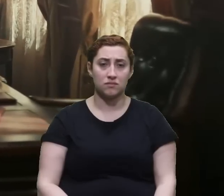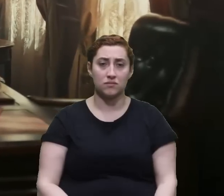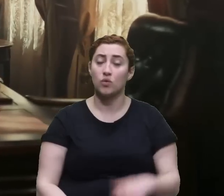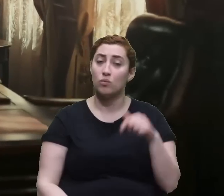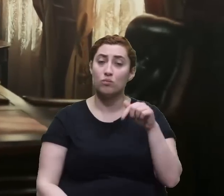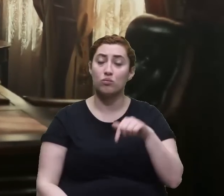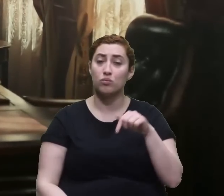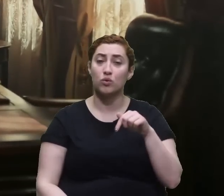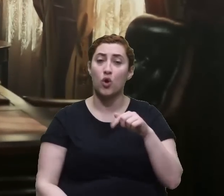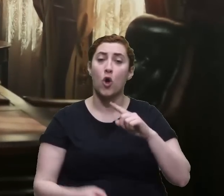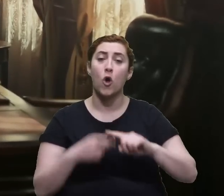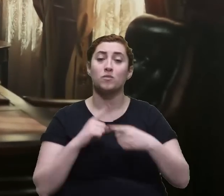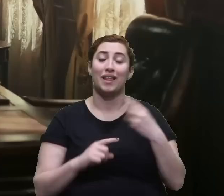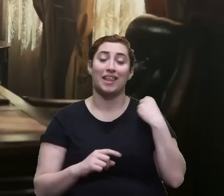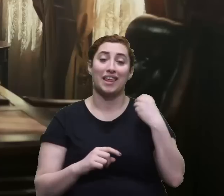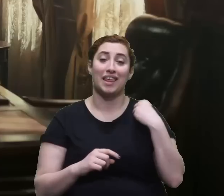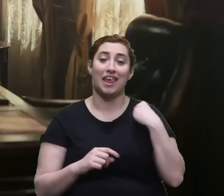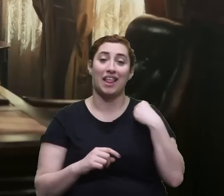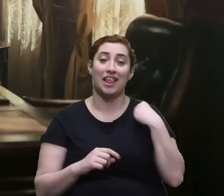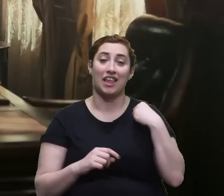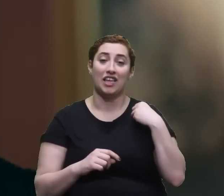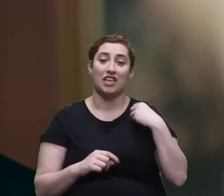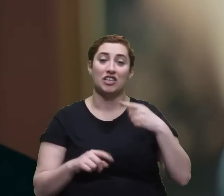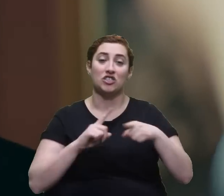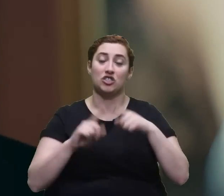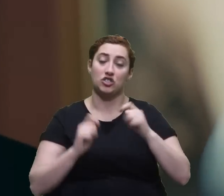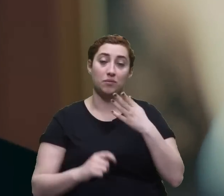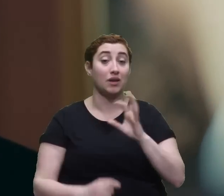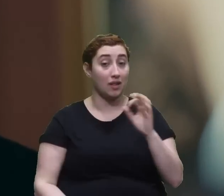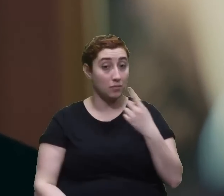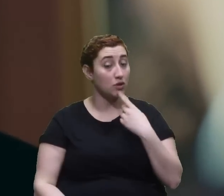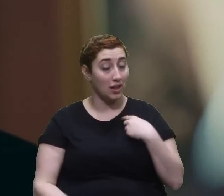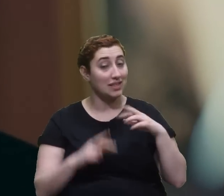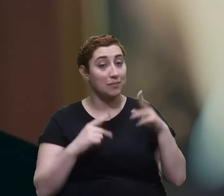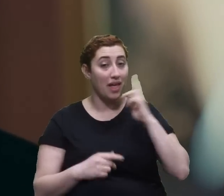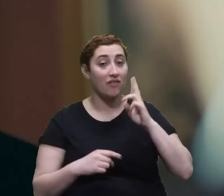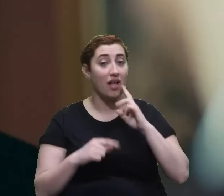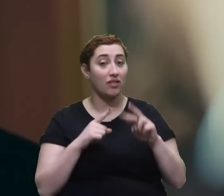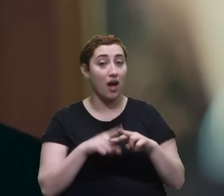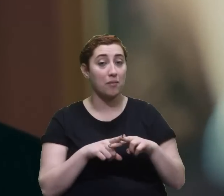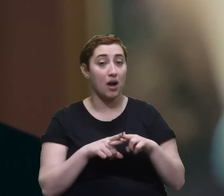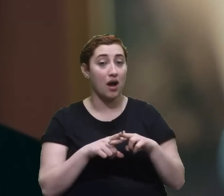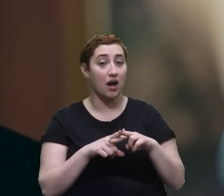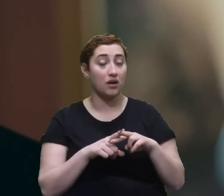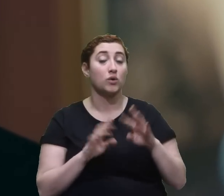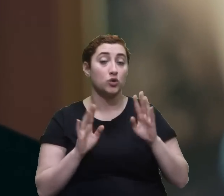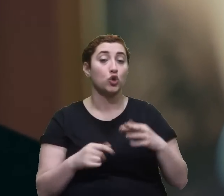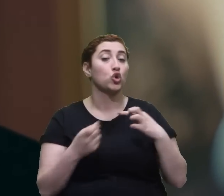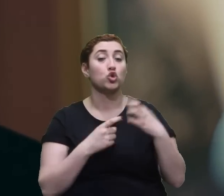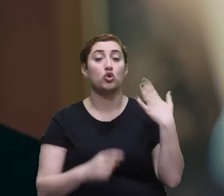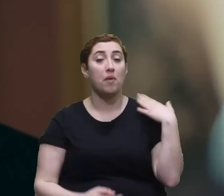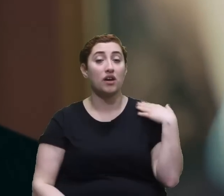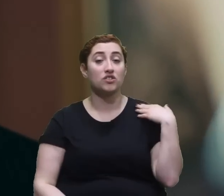Bunu Osmanlı'nın yeni kılıcı yapacak. Tam da söylediğiniz gibi Efendi Akbar. Zira Rüştü